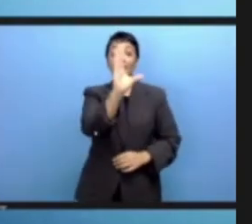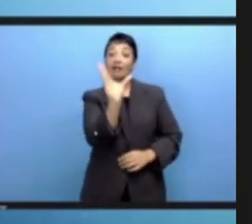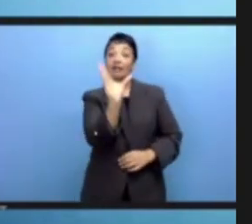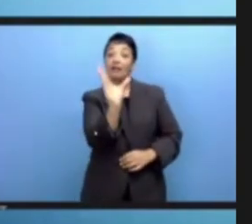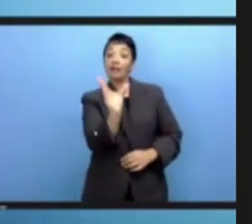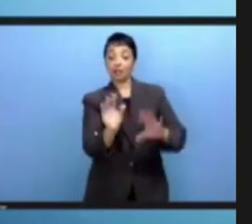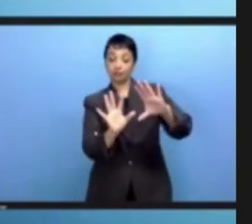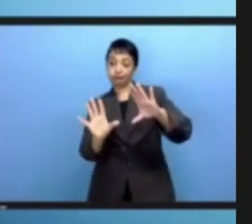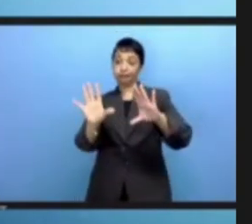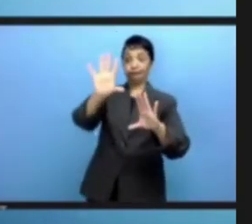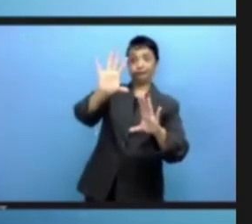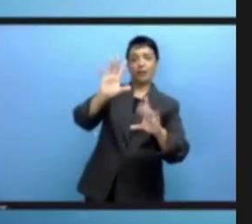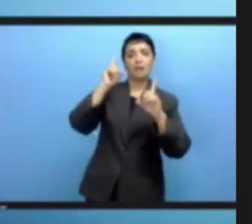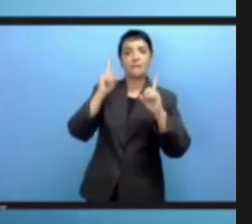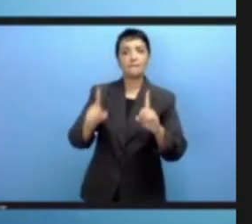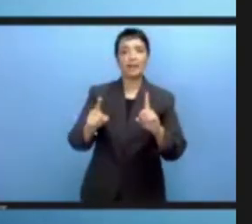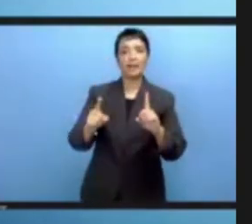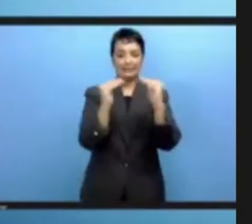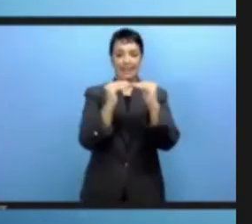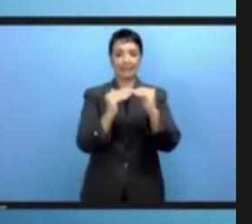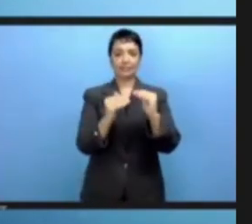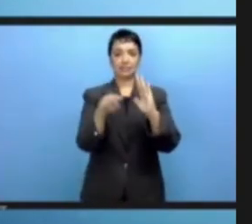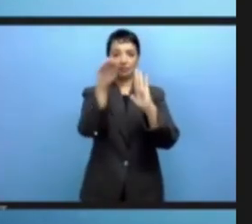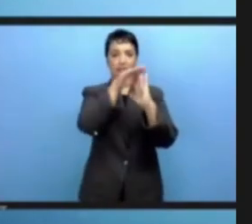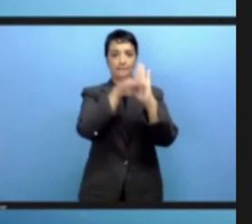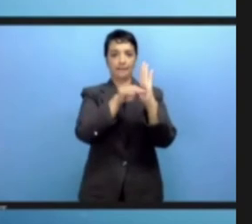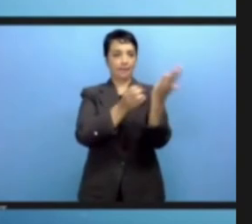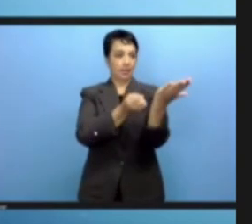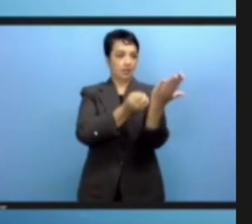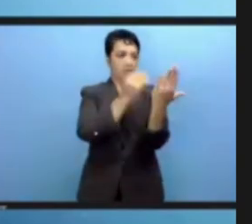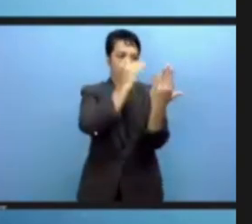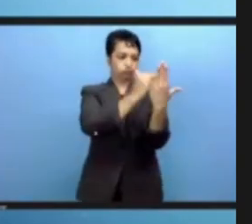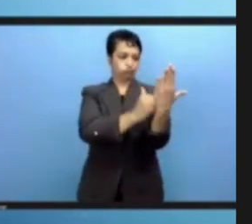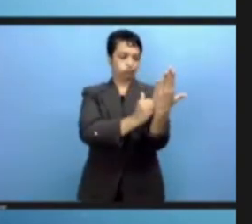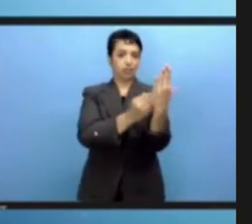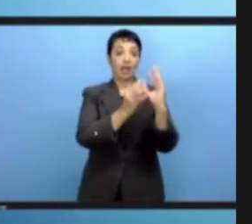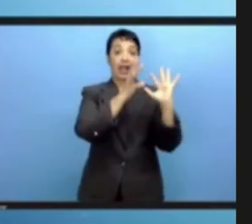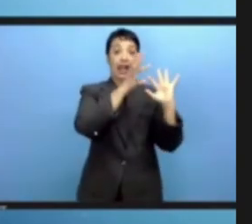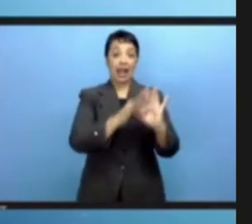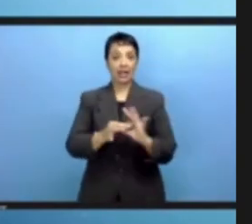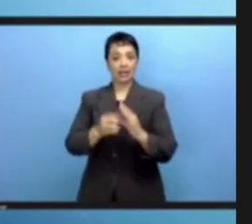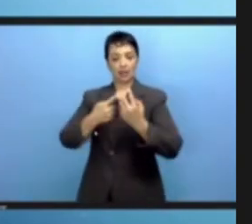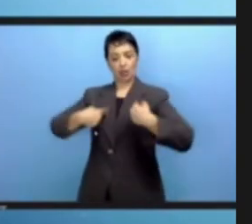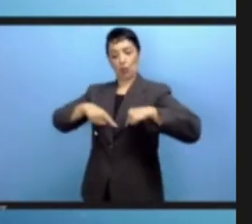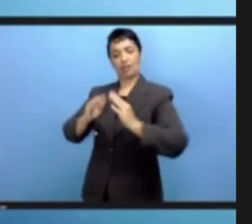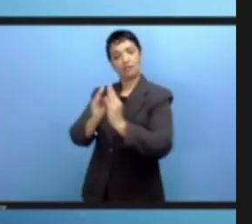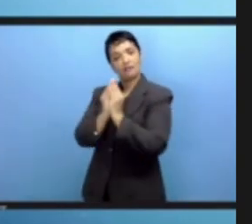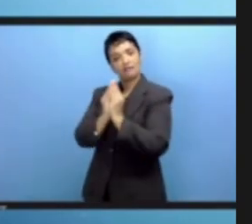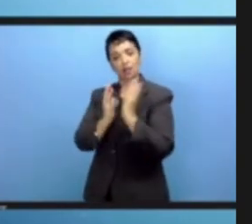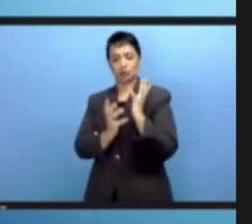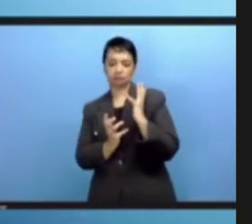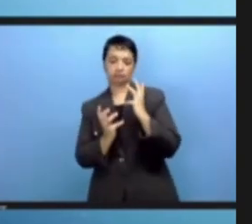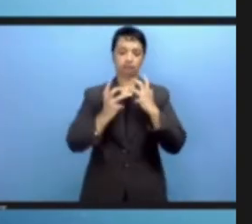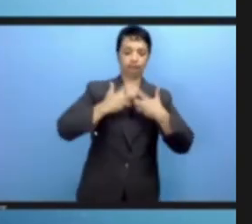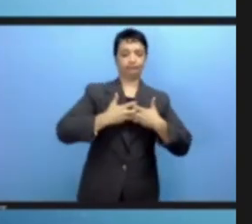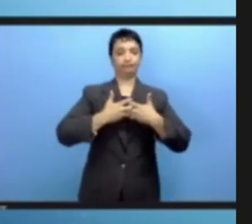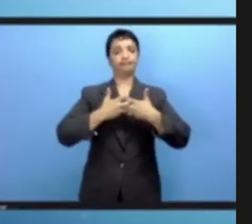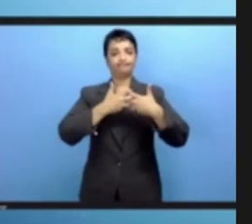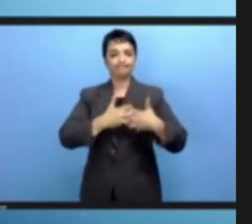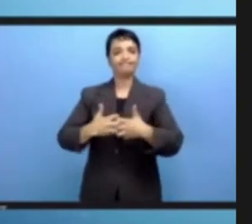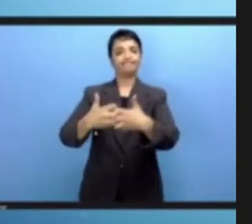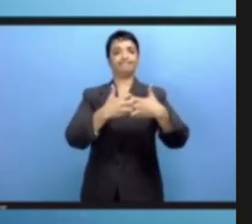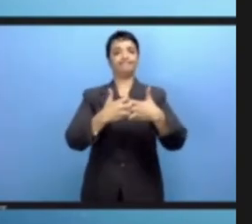devraient pouvoir influencer les normes de sorte à les aligner avec nos valeurs et à